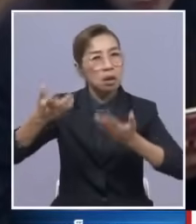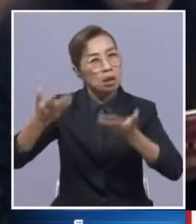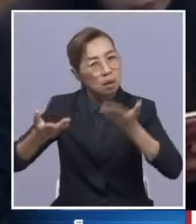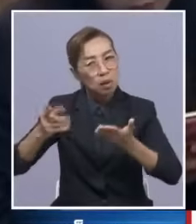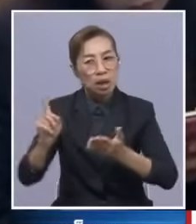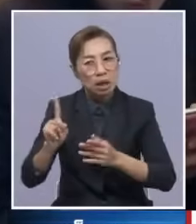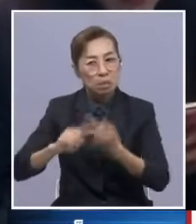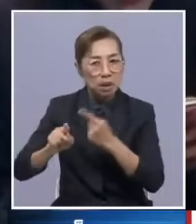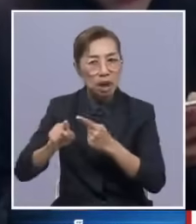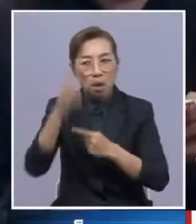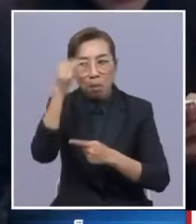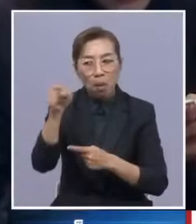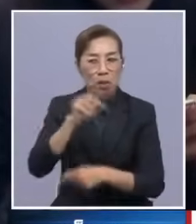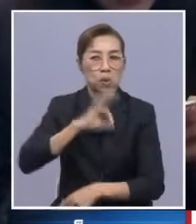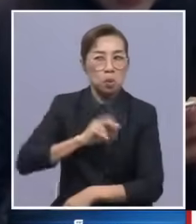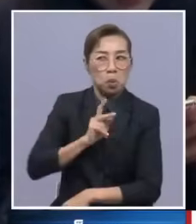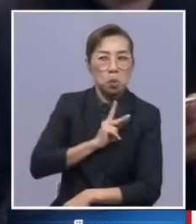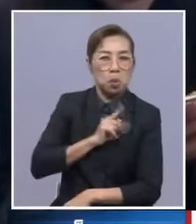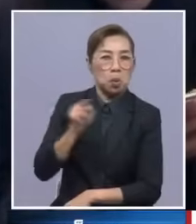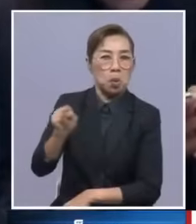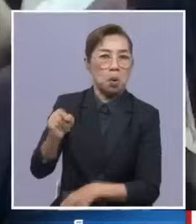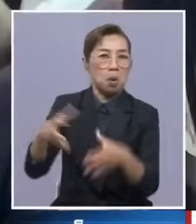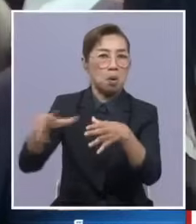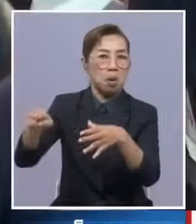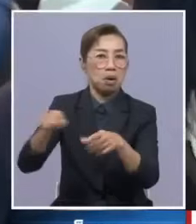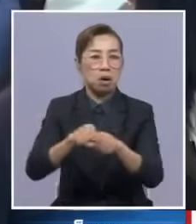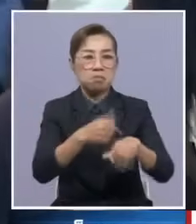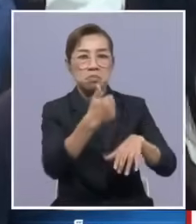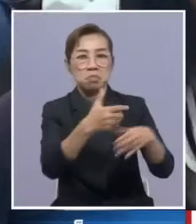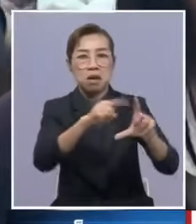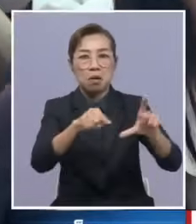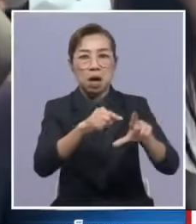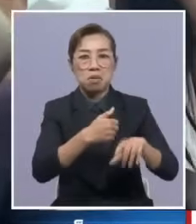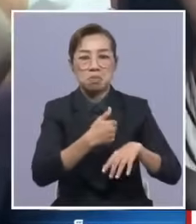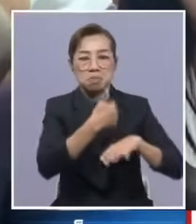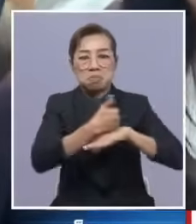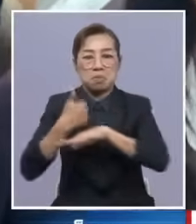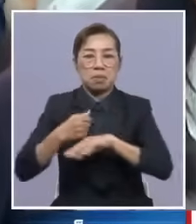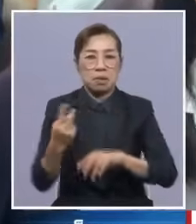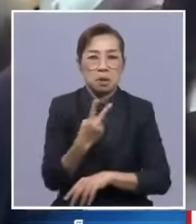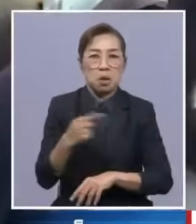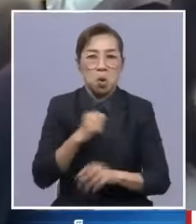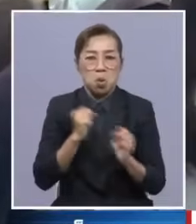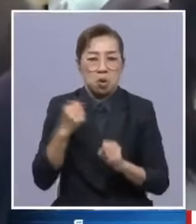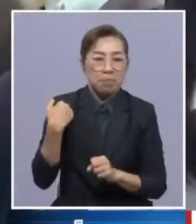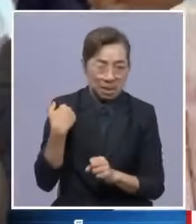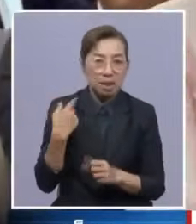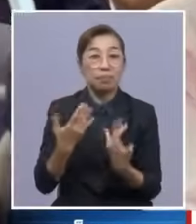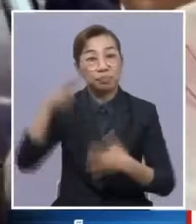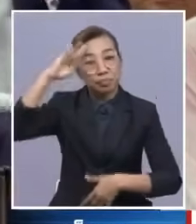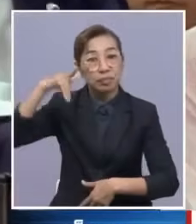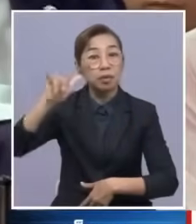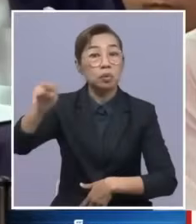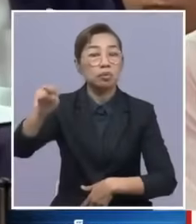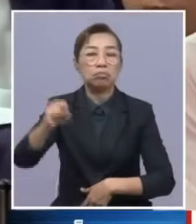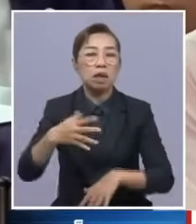ราะก็ยังคงมีความเกรงใจผู้มีอิทธิพลเบื้องหลังทั้งสองพรรคที่ว่านี้ซึ่งในวันนี้เนี่ยวันที่ไร้พลเอกประยุทธ์จันทร์โอชาเพราะท่านก็